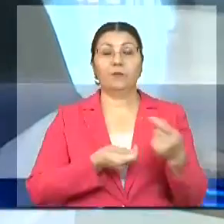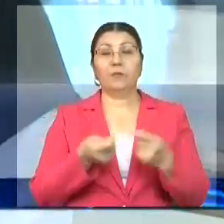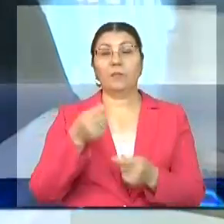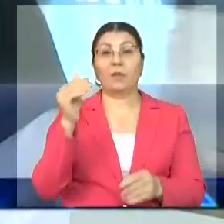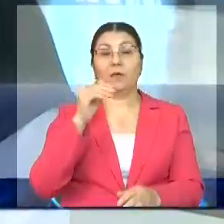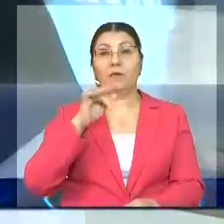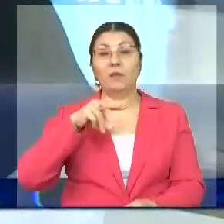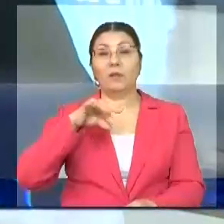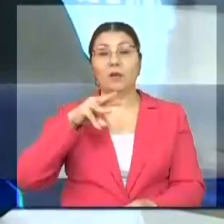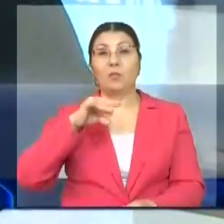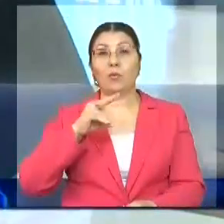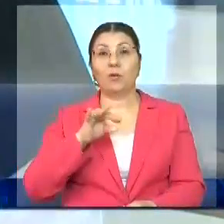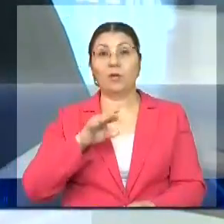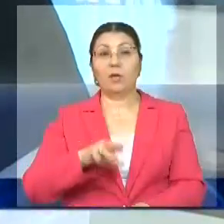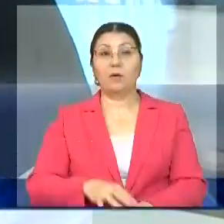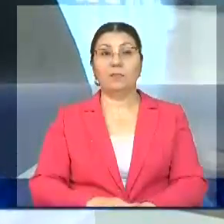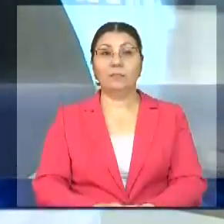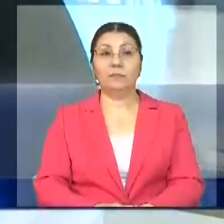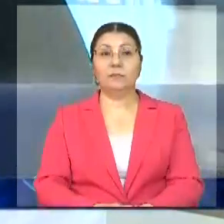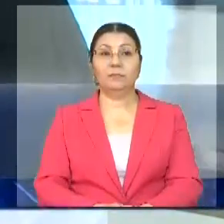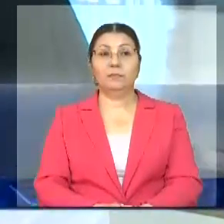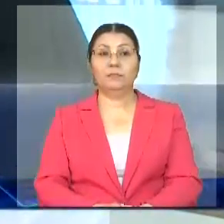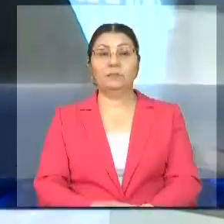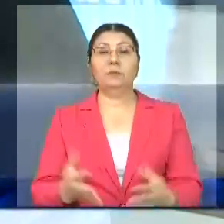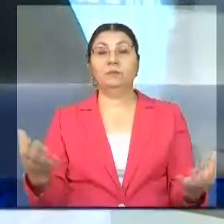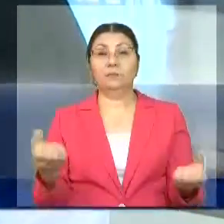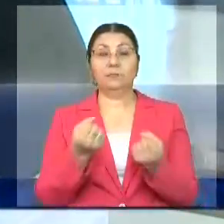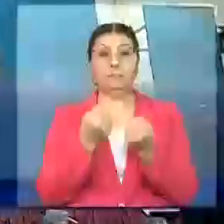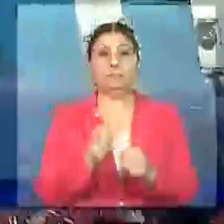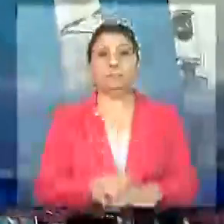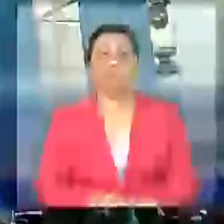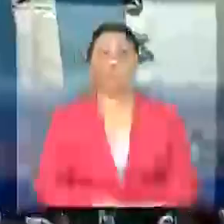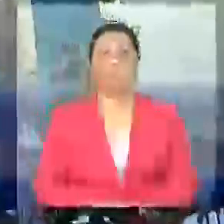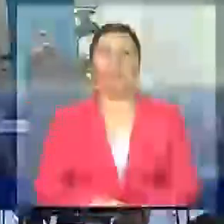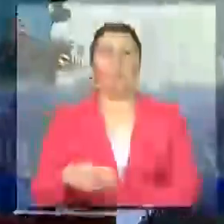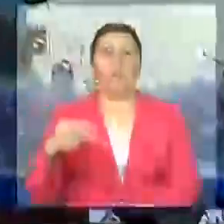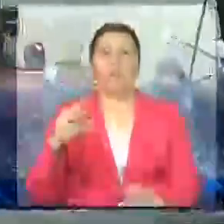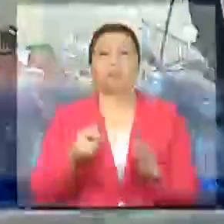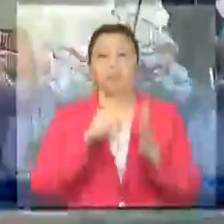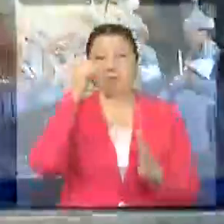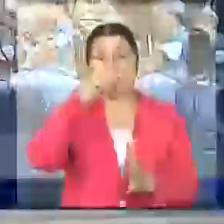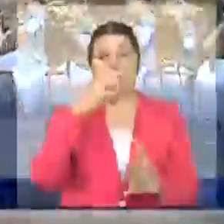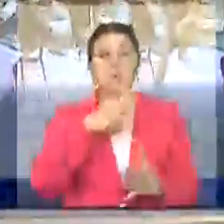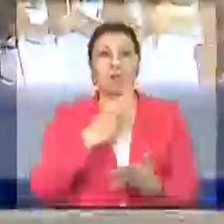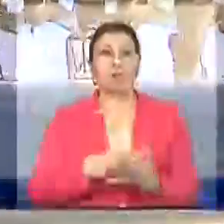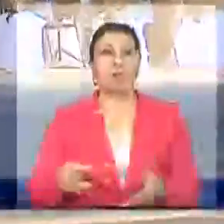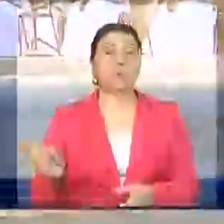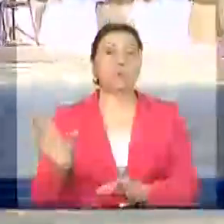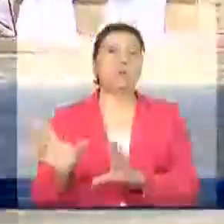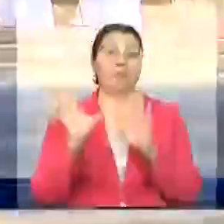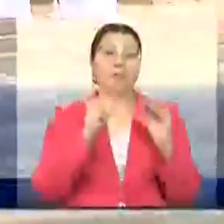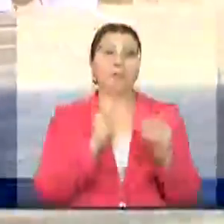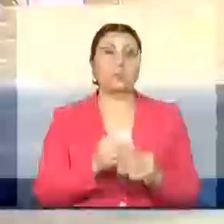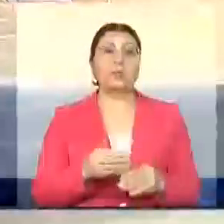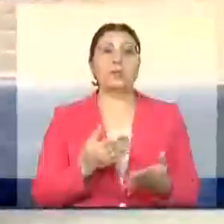филармонию и восстановил ее практически из пепла, подняв ее на совсем другой уровень. В 2017 году областная филармония переехала в здание Центра